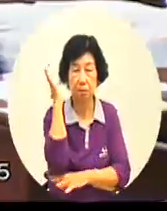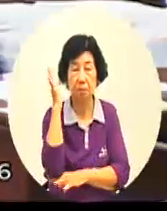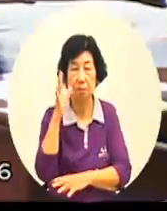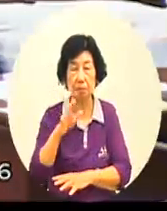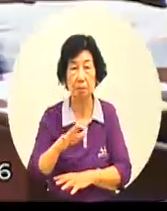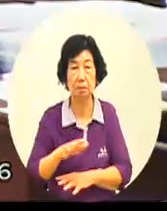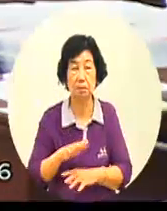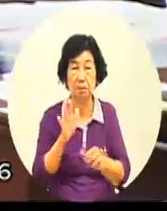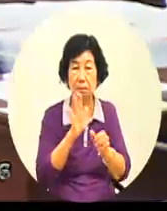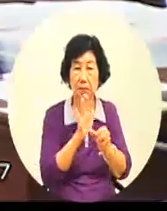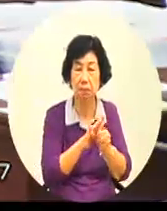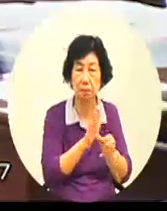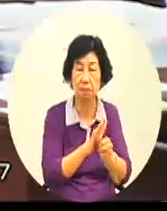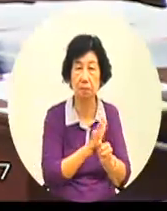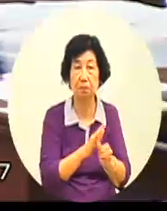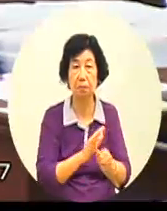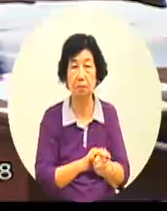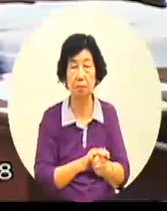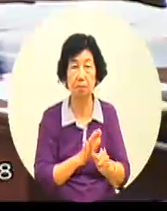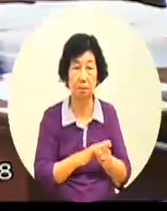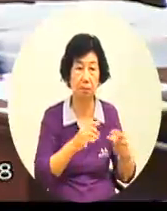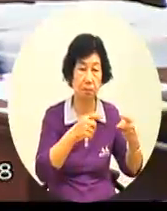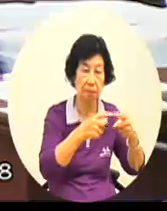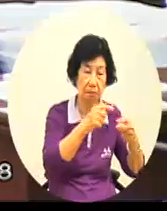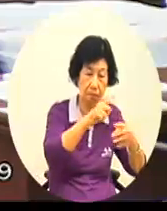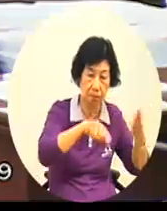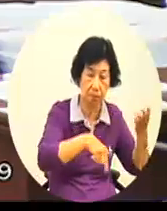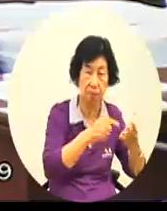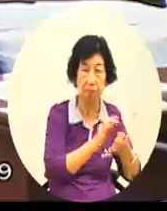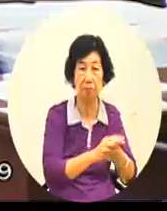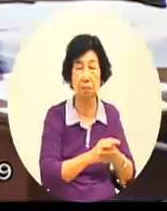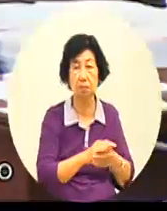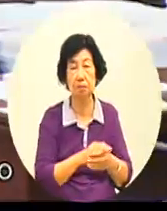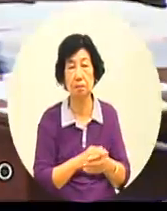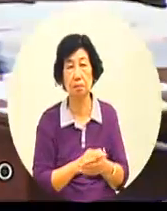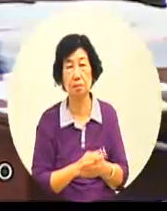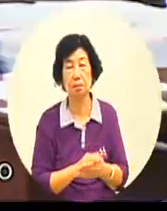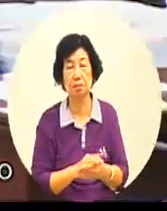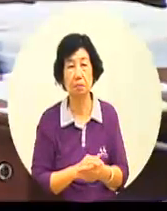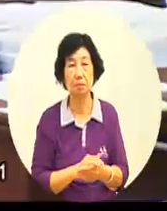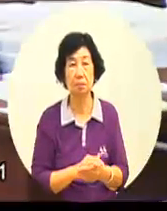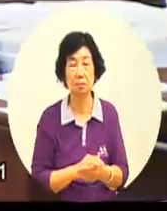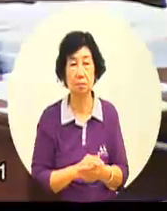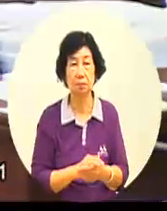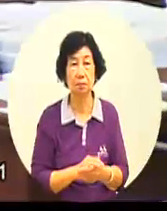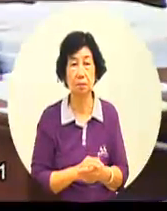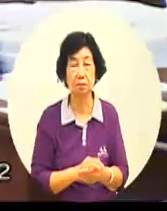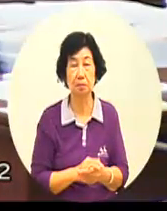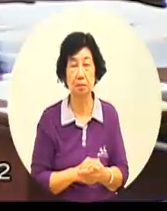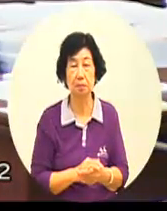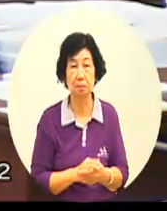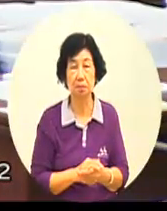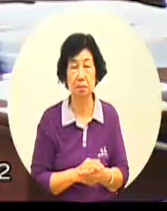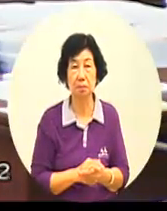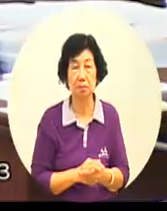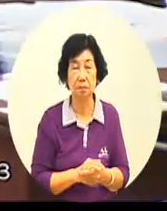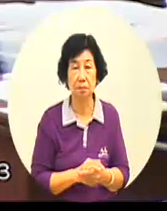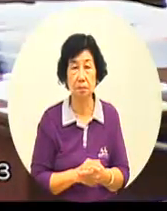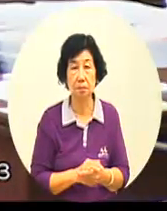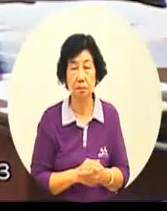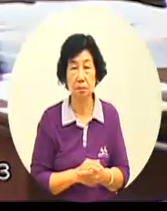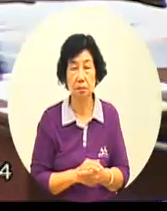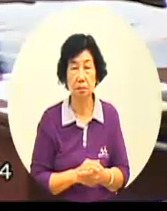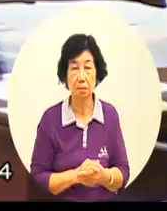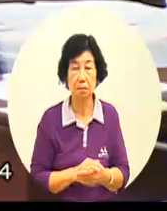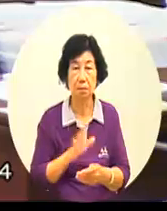你们的这些人事啦、资源这个些，还是你们要有打算，又在用委外的